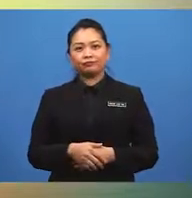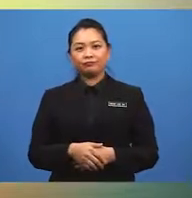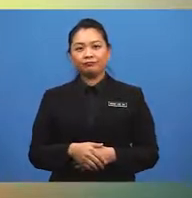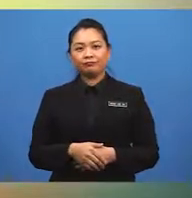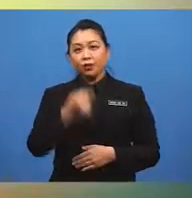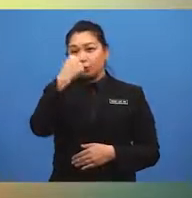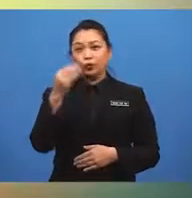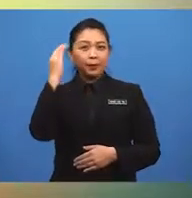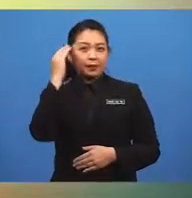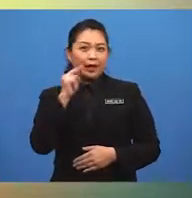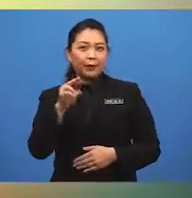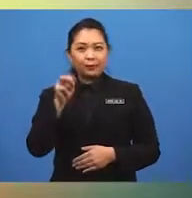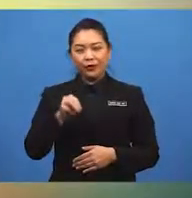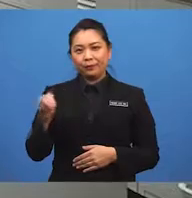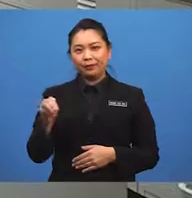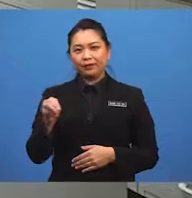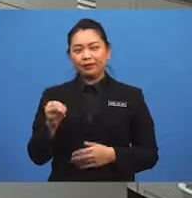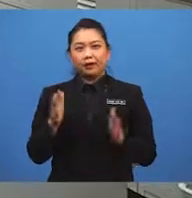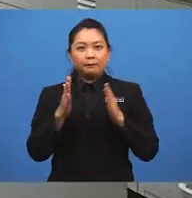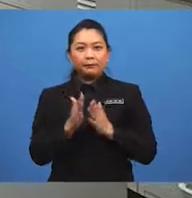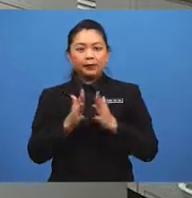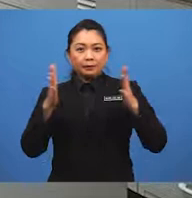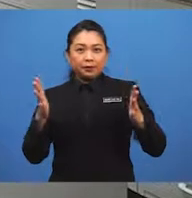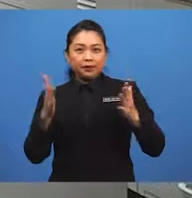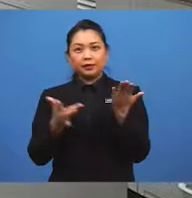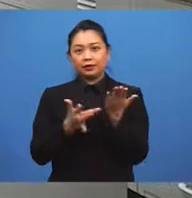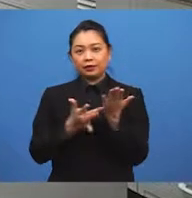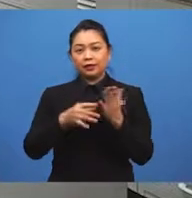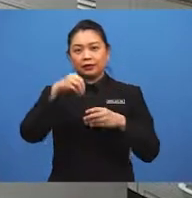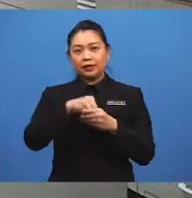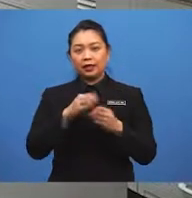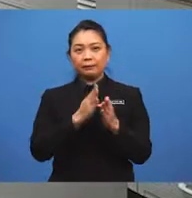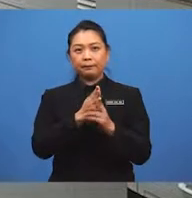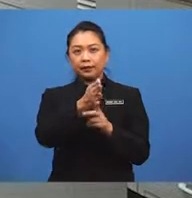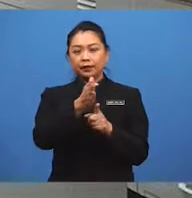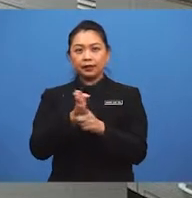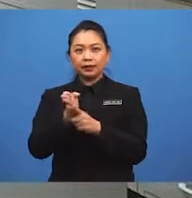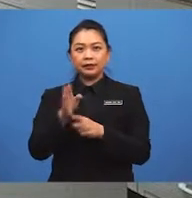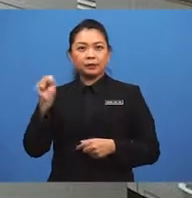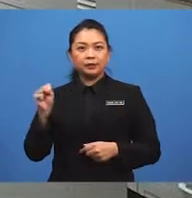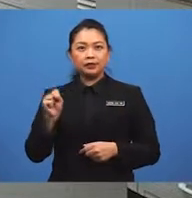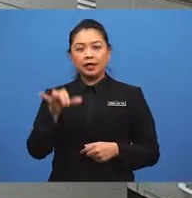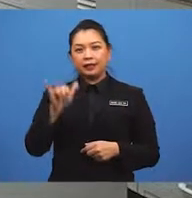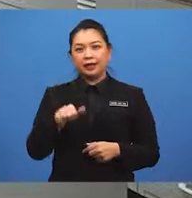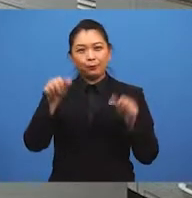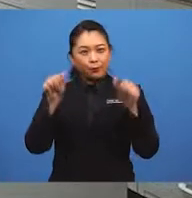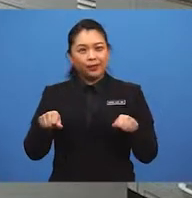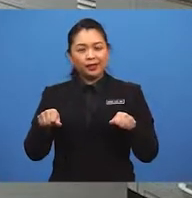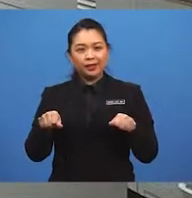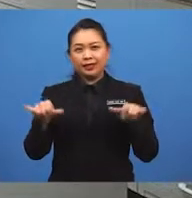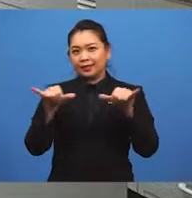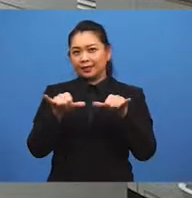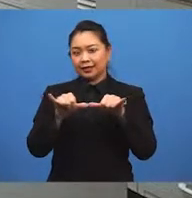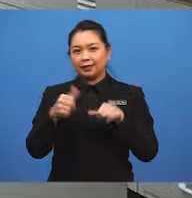Untuk pengetahuan murid-murid, perkembangan teknologi dalam bidang semiconductor yang membolehkan